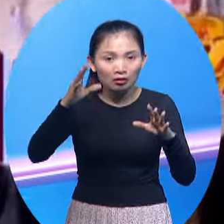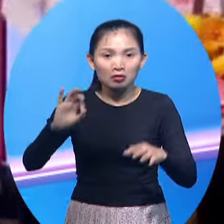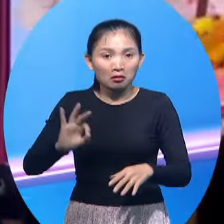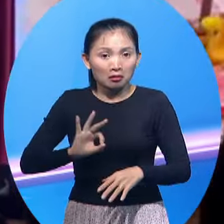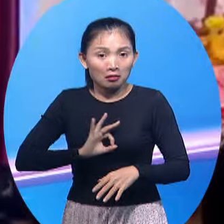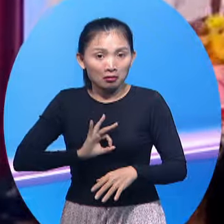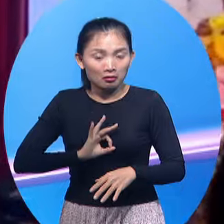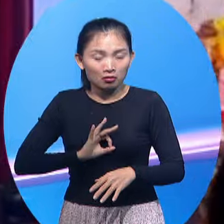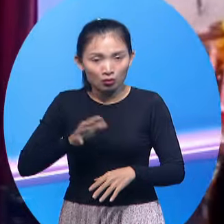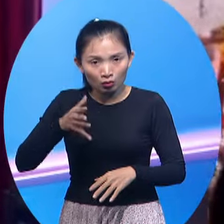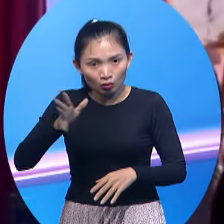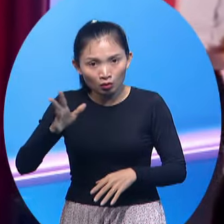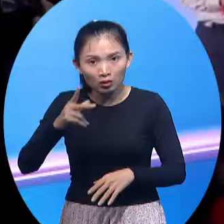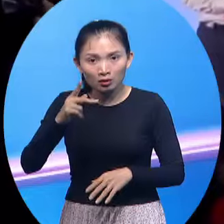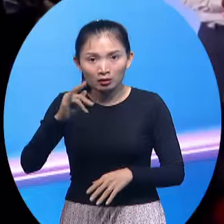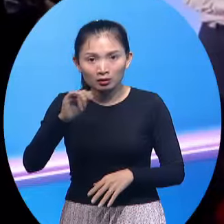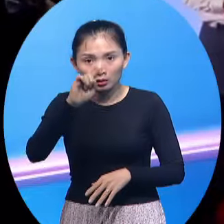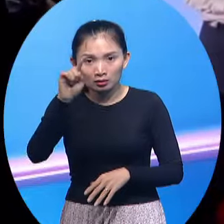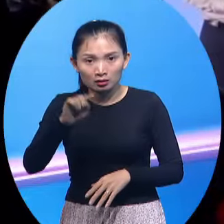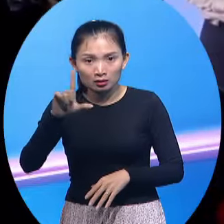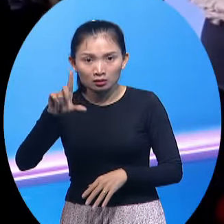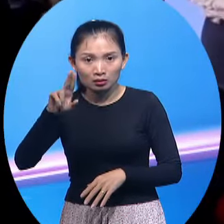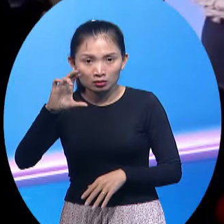Viện Kỷ lục Việt Nam Vietmaster, chứng nhận